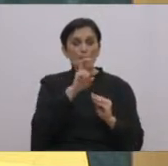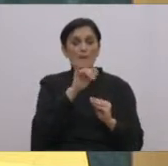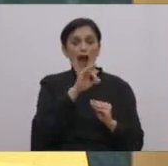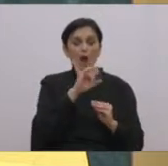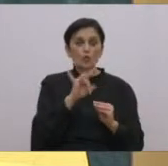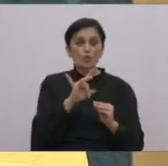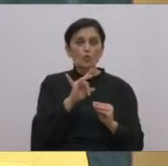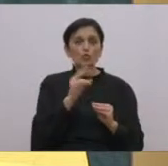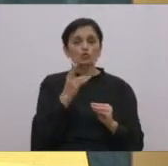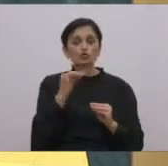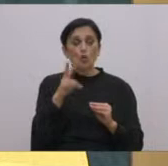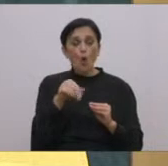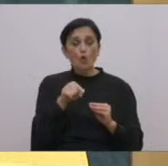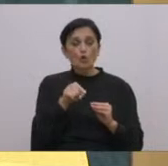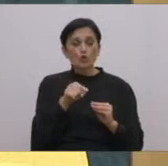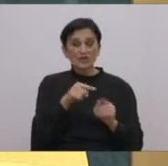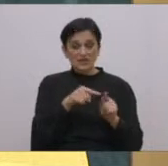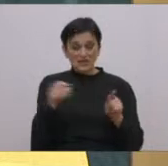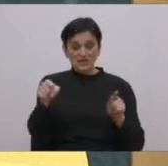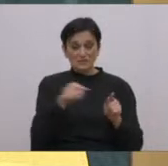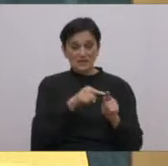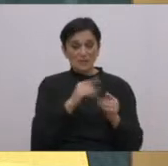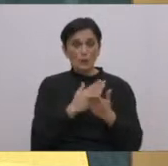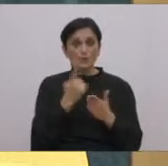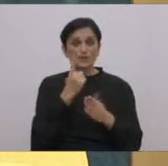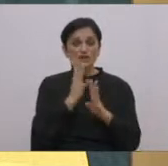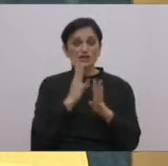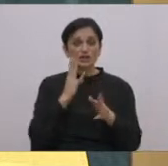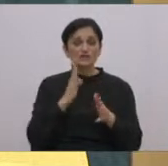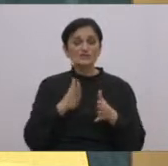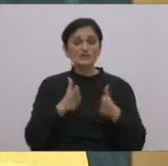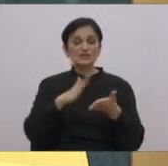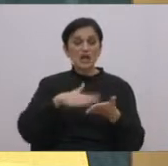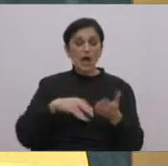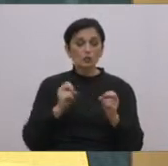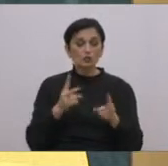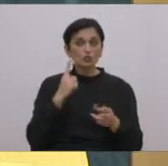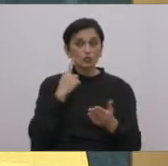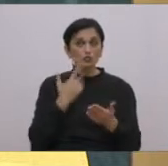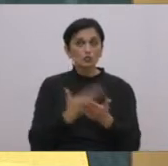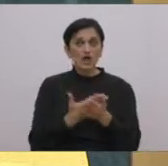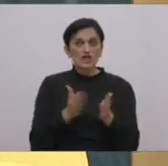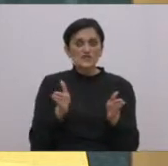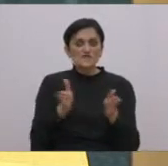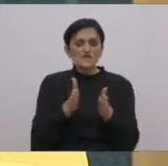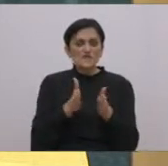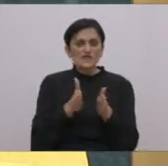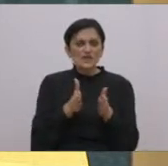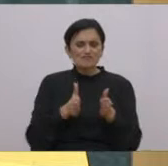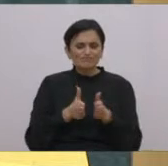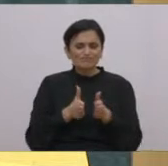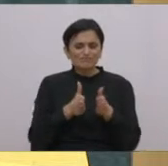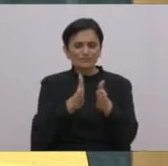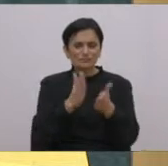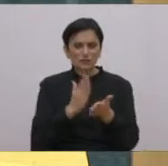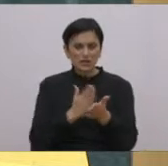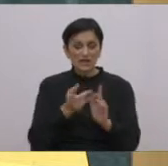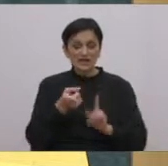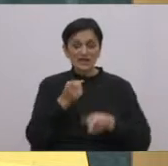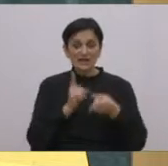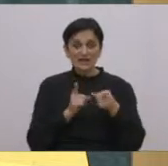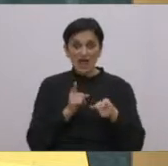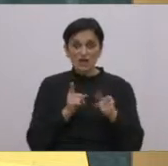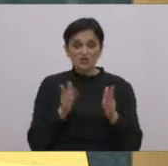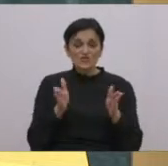hecenoris mimartule, bidarse, bob, se macioris pirverici, sacza usaft, ucue, bistual sa zvid, alean, vitrogzari, dar realurat, am